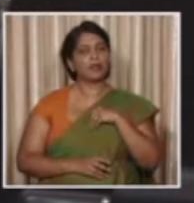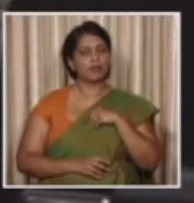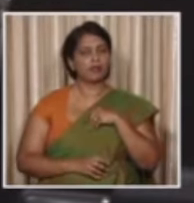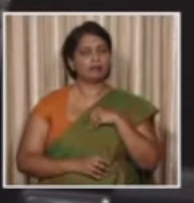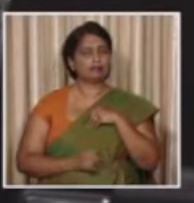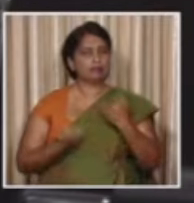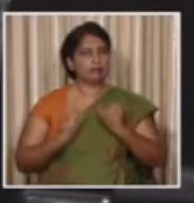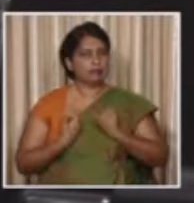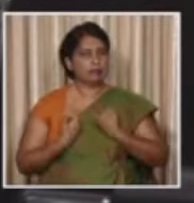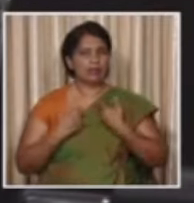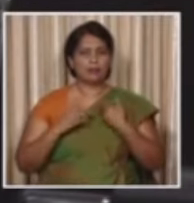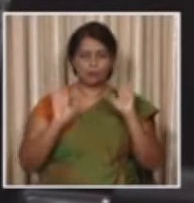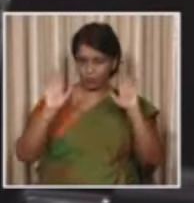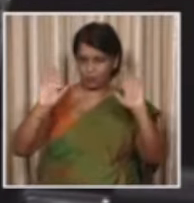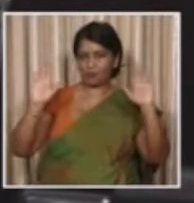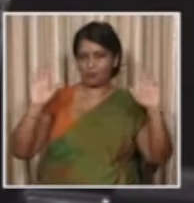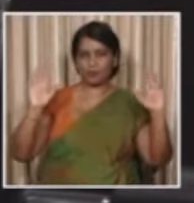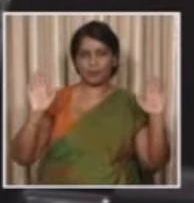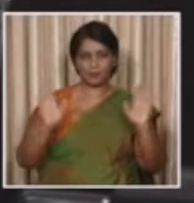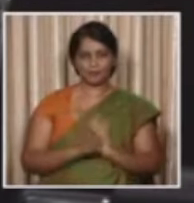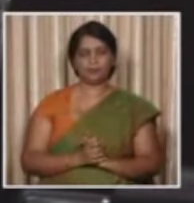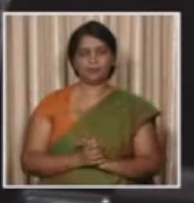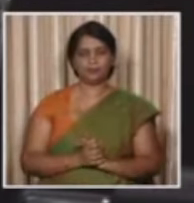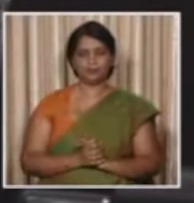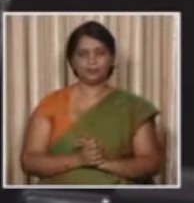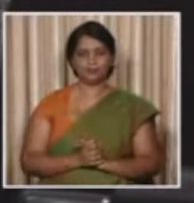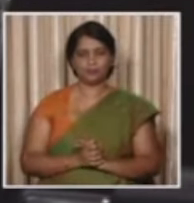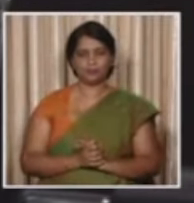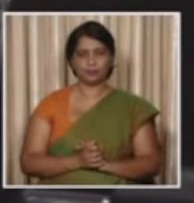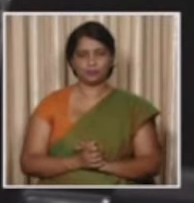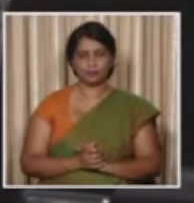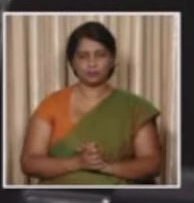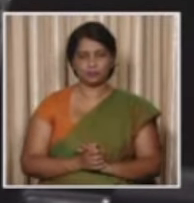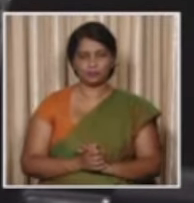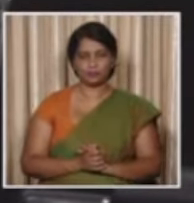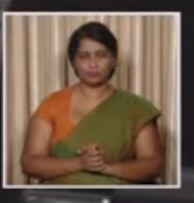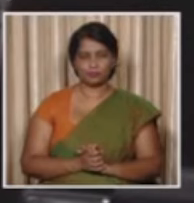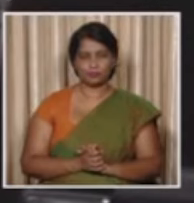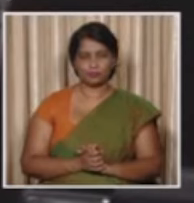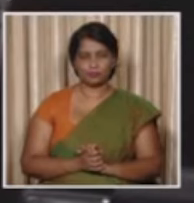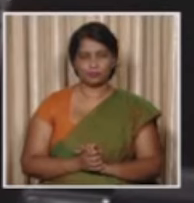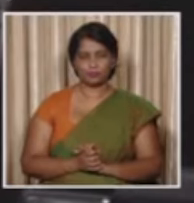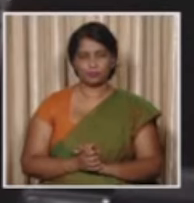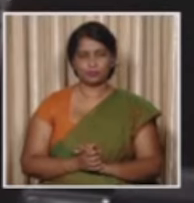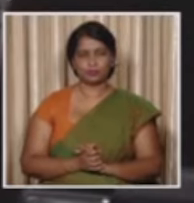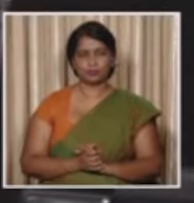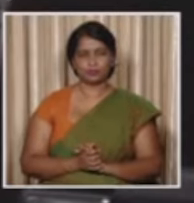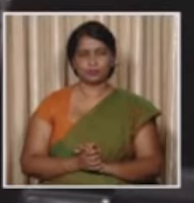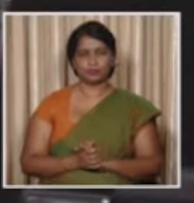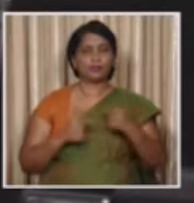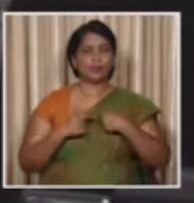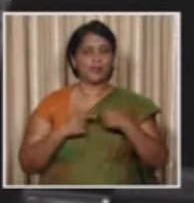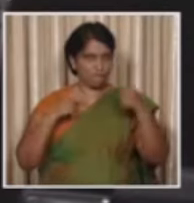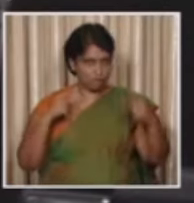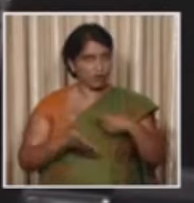නරක අපේ අධ්‍යක්ෂ පොඩකින. ආ හොඳයි බොහොම ස්තුතියි. ඔබතුමා විරුද්ධ ඡන්දය දුන්නද ඒ කියන්නේ? ආ හොඳයි බොහොම